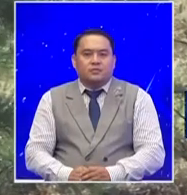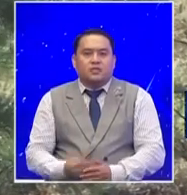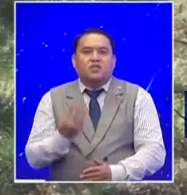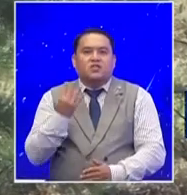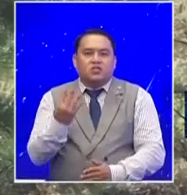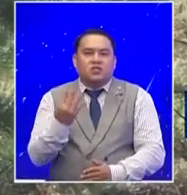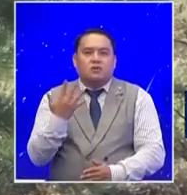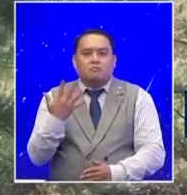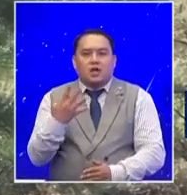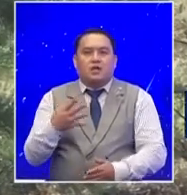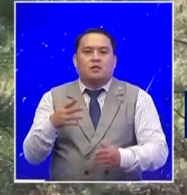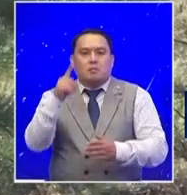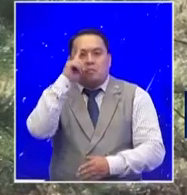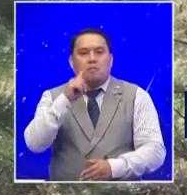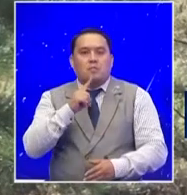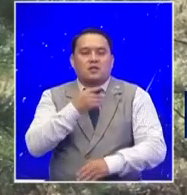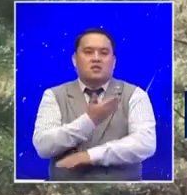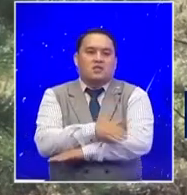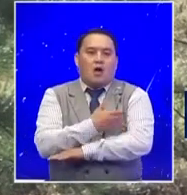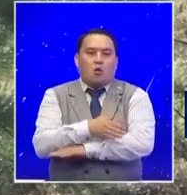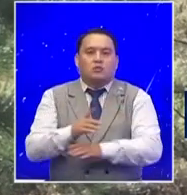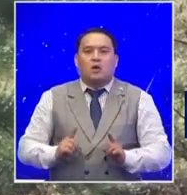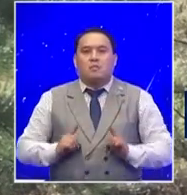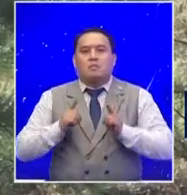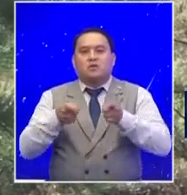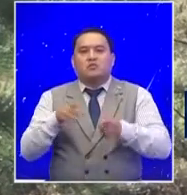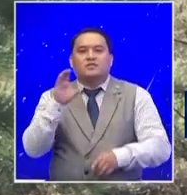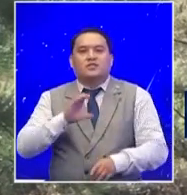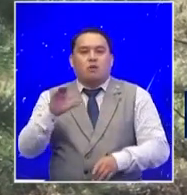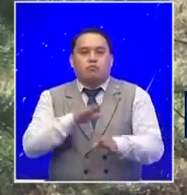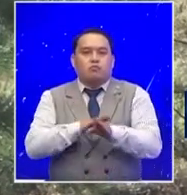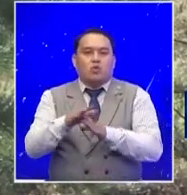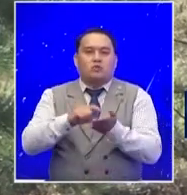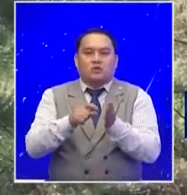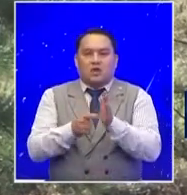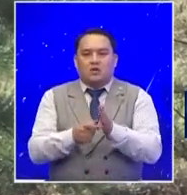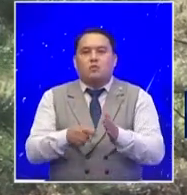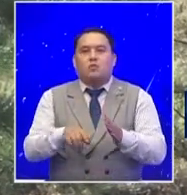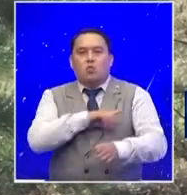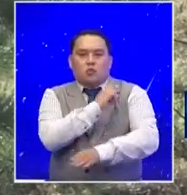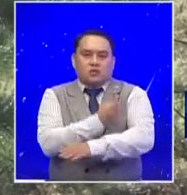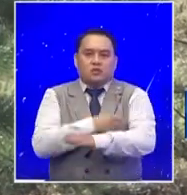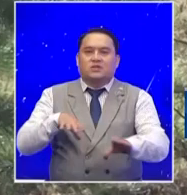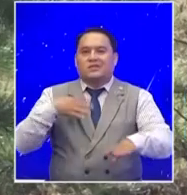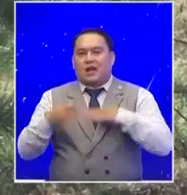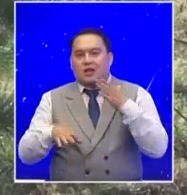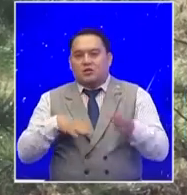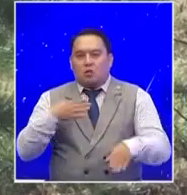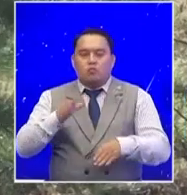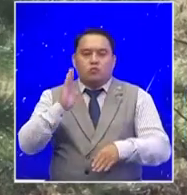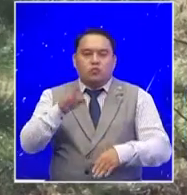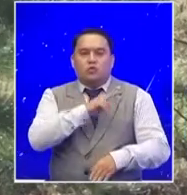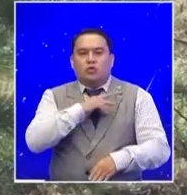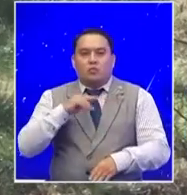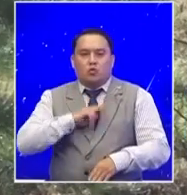Четыре-пять месяцев тренировались на свежем воздухе. С 1 сентября приступили к полноценным тренировкам в зале. Теперь будем усиленно тренироваться. Предстоит еще много